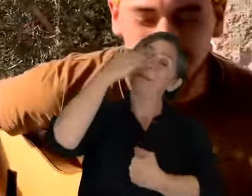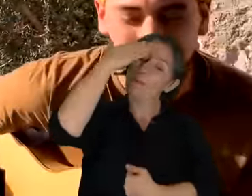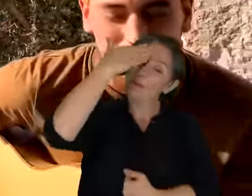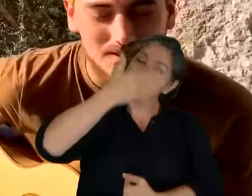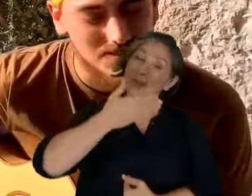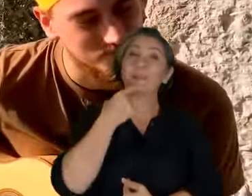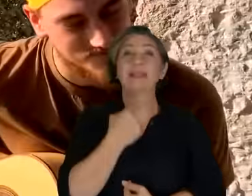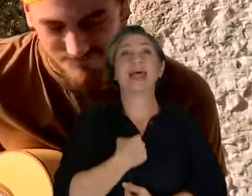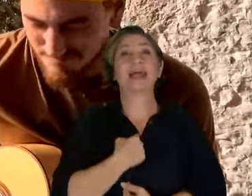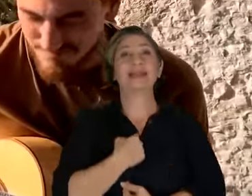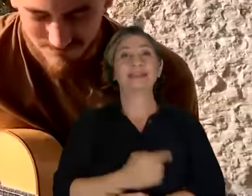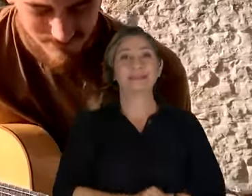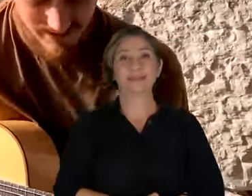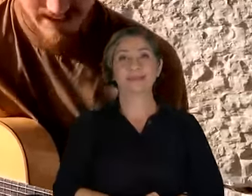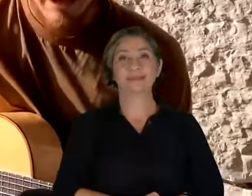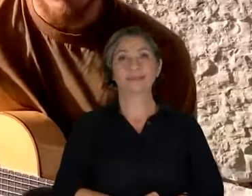selamı var.